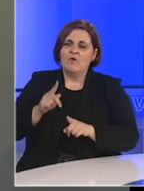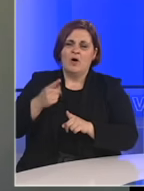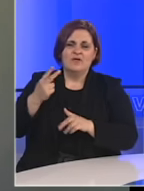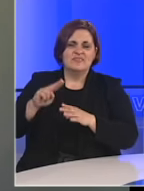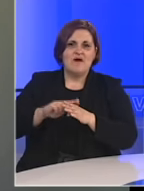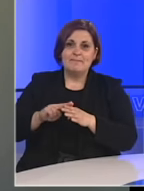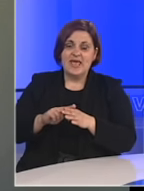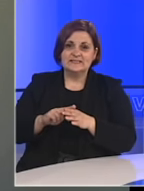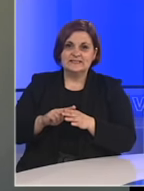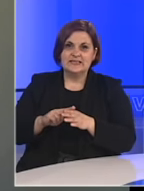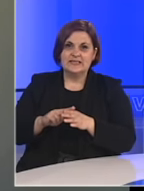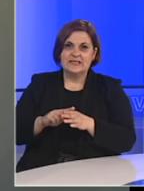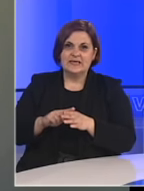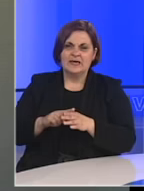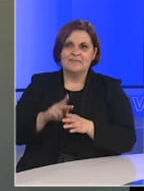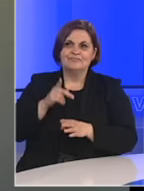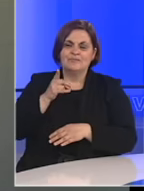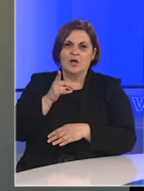mjeseca